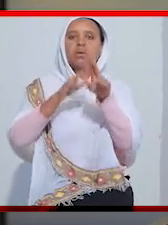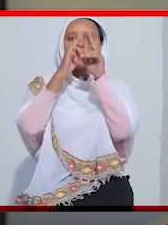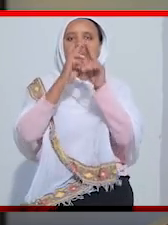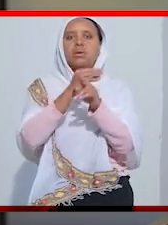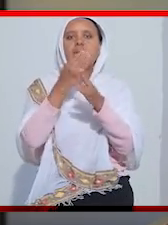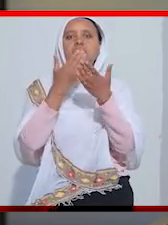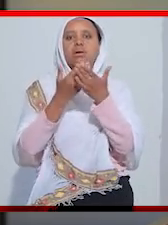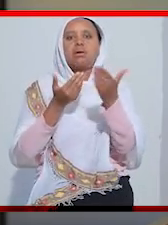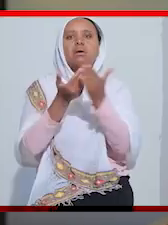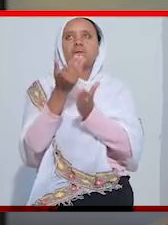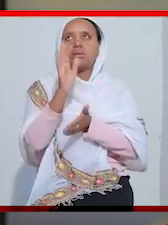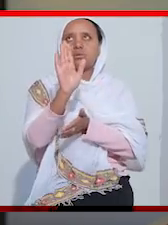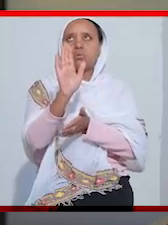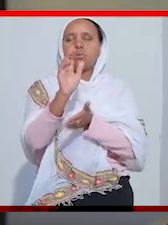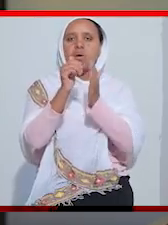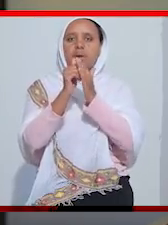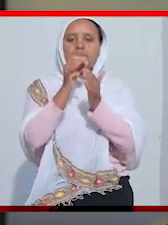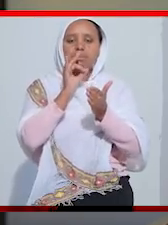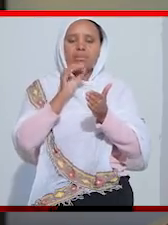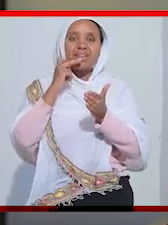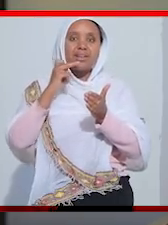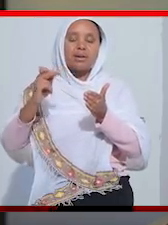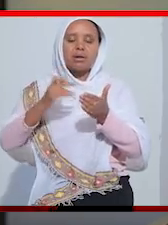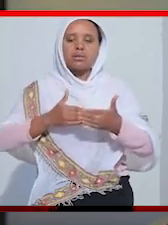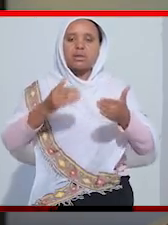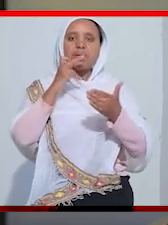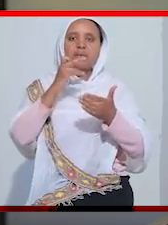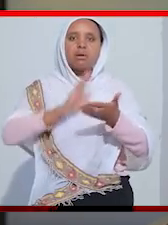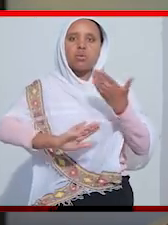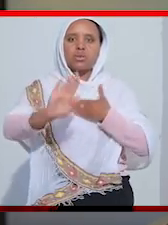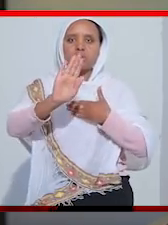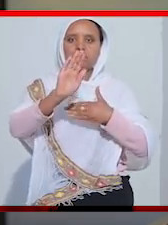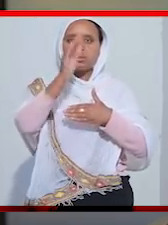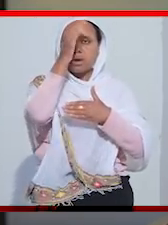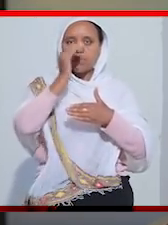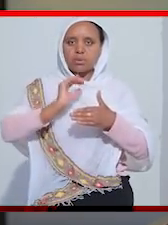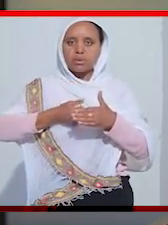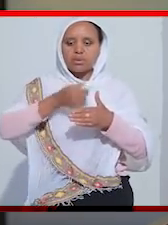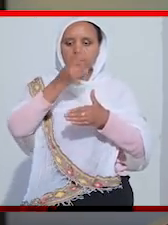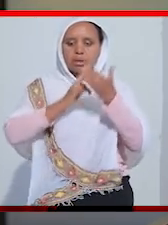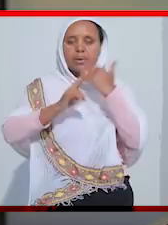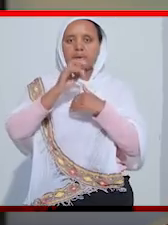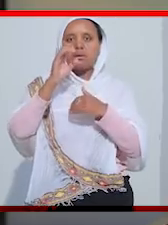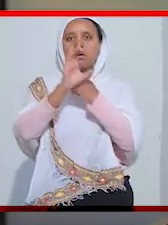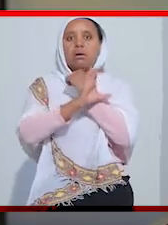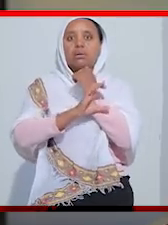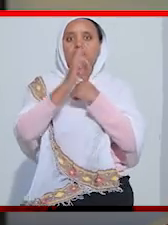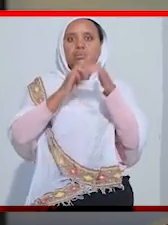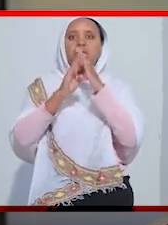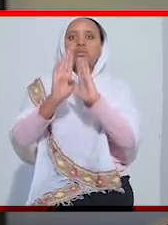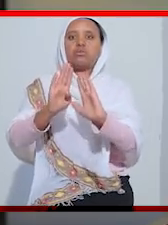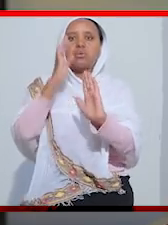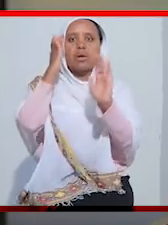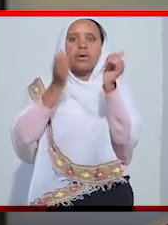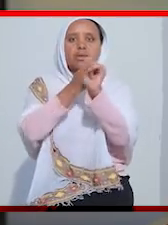ለስም አጠራሩ ክብርና ምስጋና ይድረሰው። አምላክን በድንግልና ጸንሳ በድንግልና የወለደች የአባቶቻችን የነቢያት ሀገረ